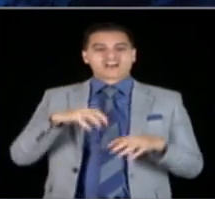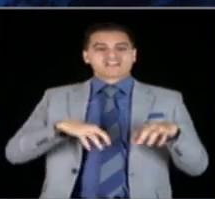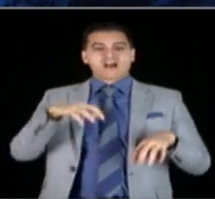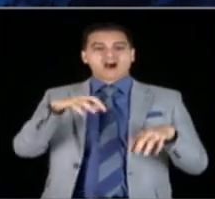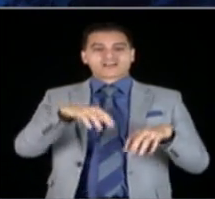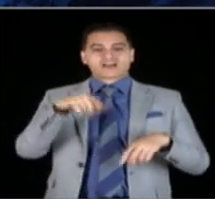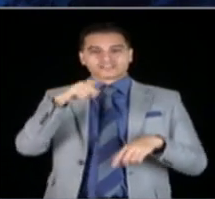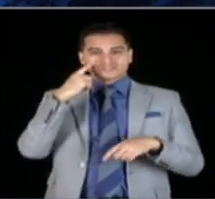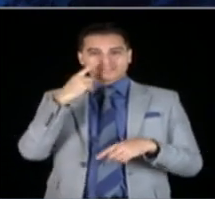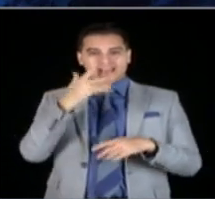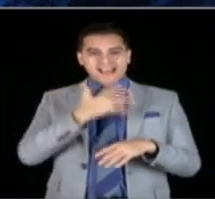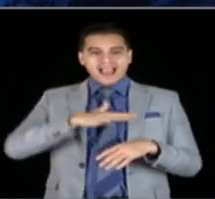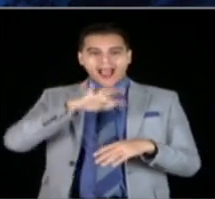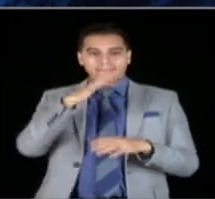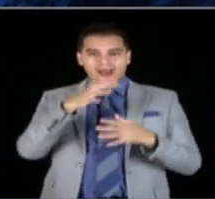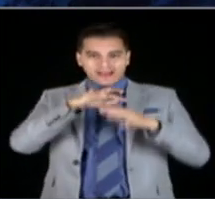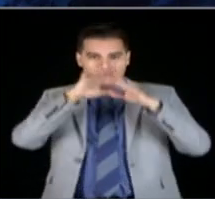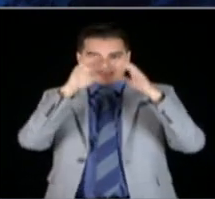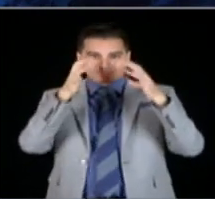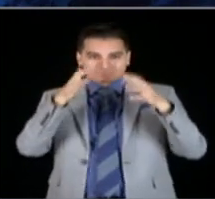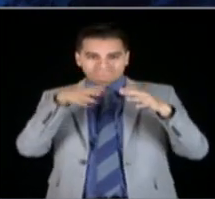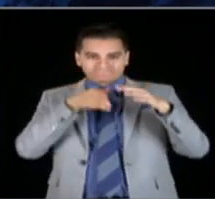في أي قارة يقع كهف